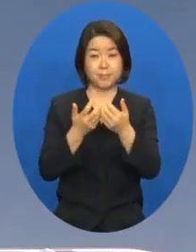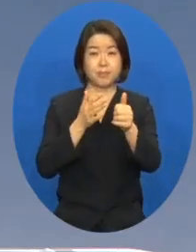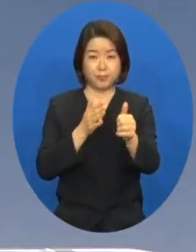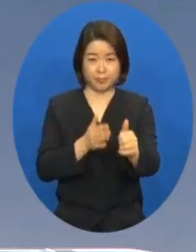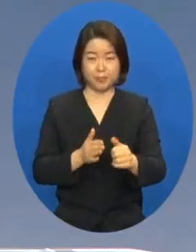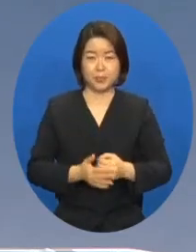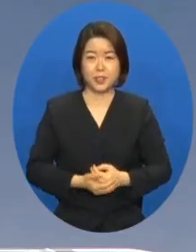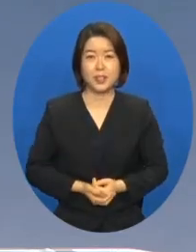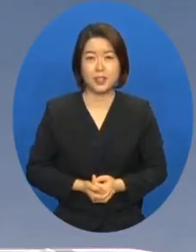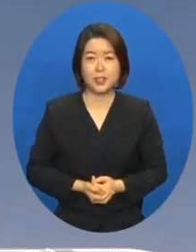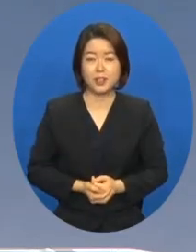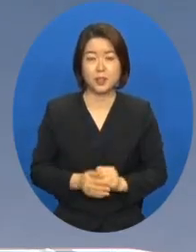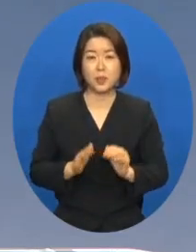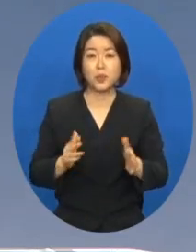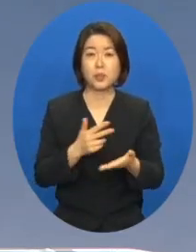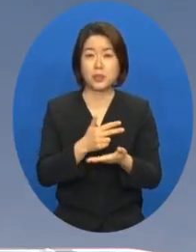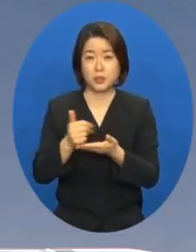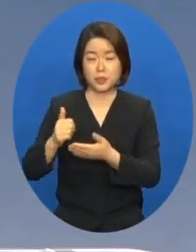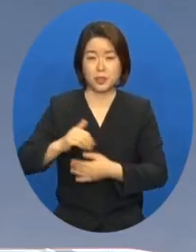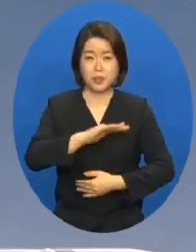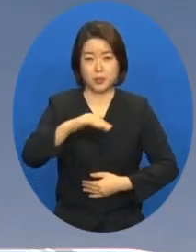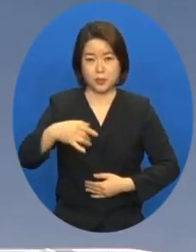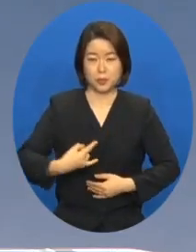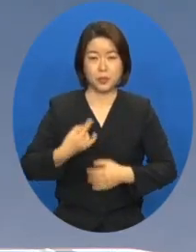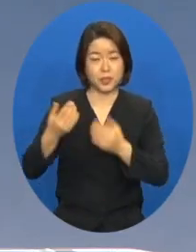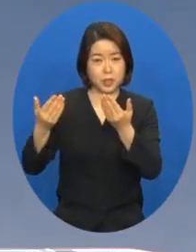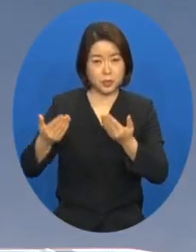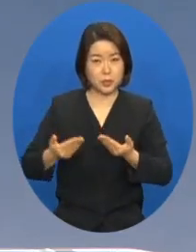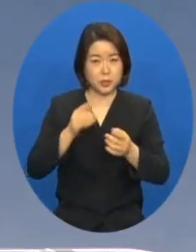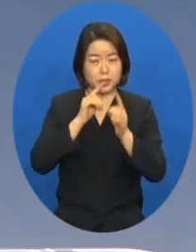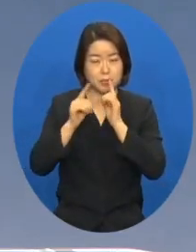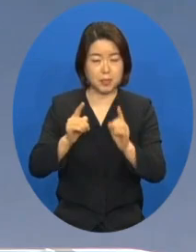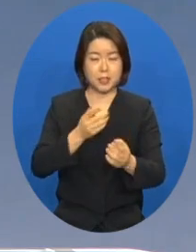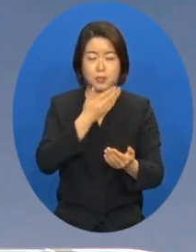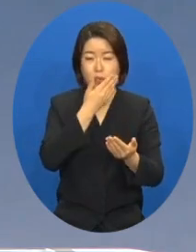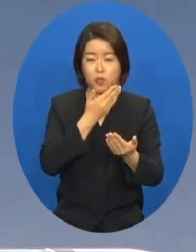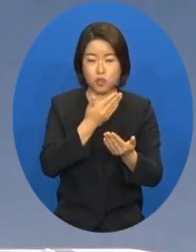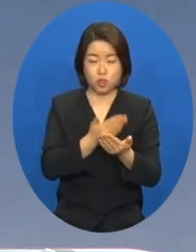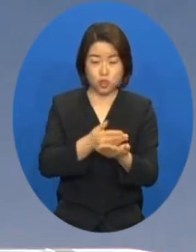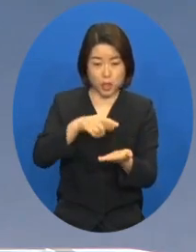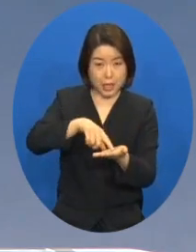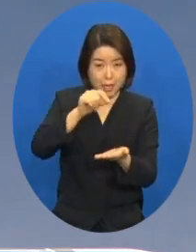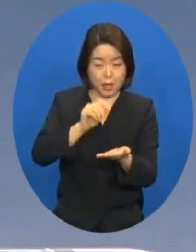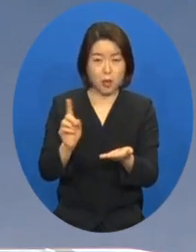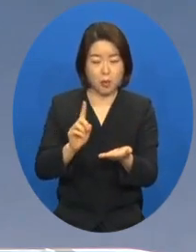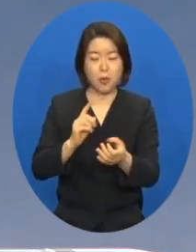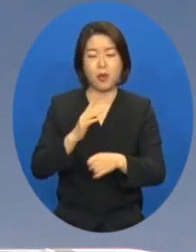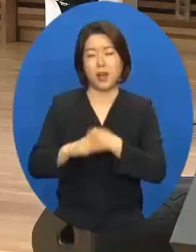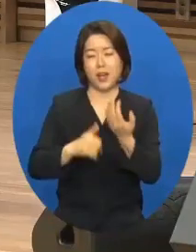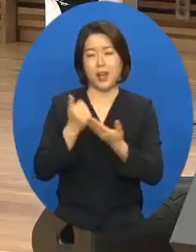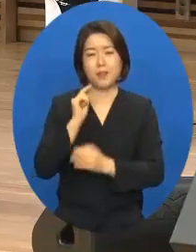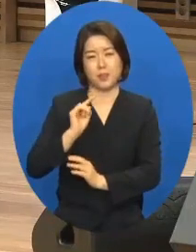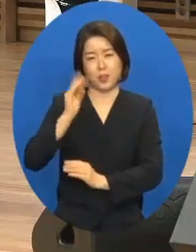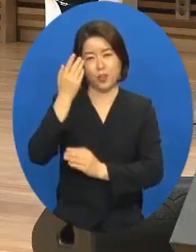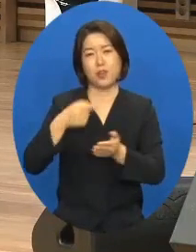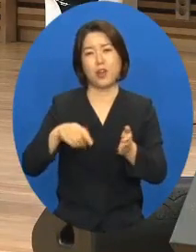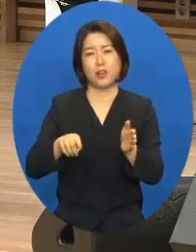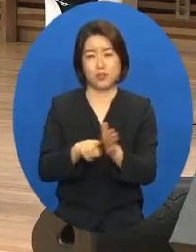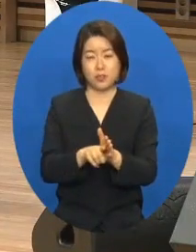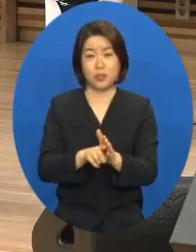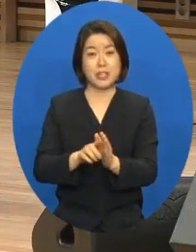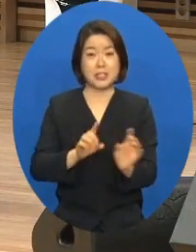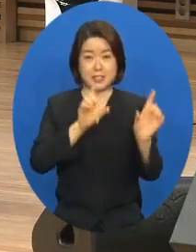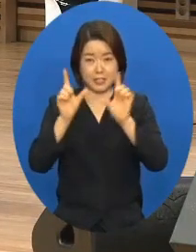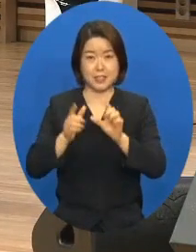오늘 주님이 우리에게 주시는 말씀의 핵심은 하나님의 영광을 위해서 살라는 것입니다. 31절